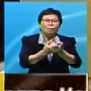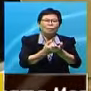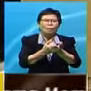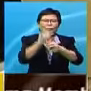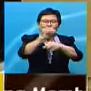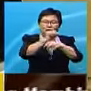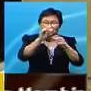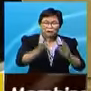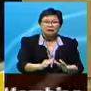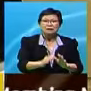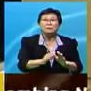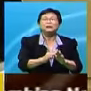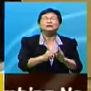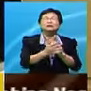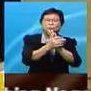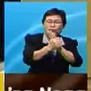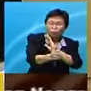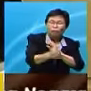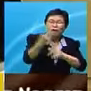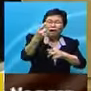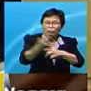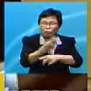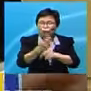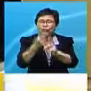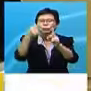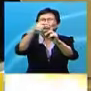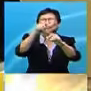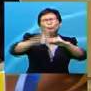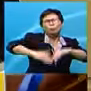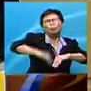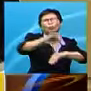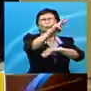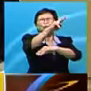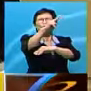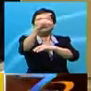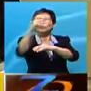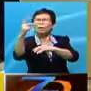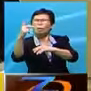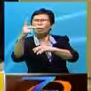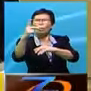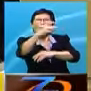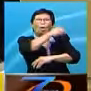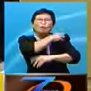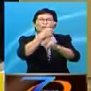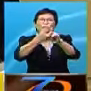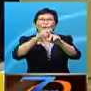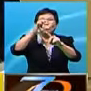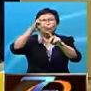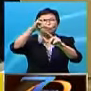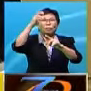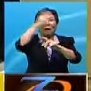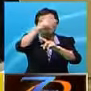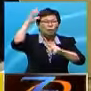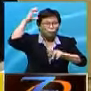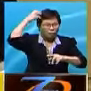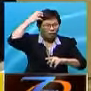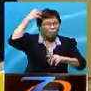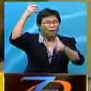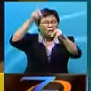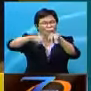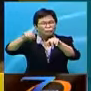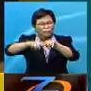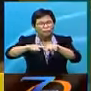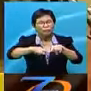and training to more than 2,000 officials from the government of the Lao PDR in various